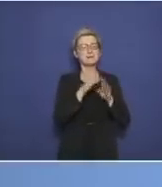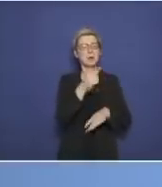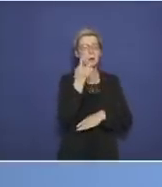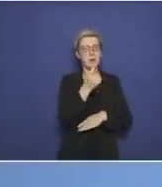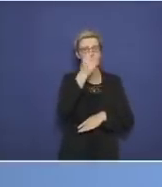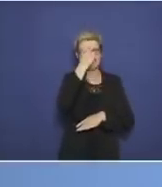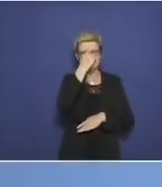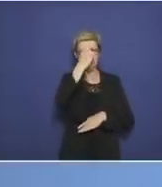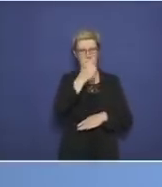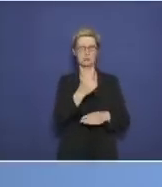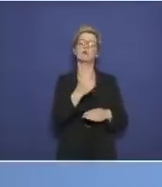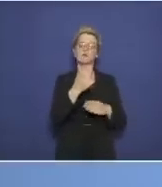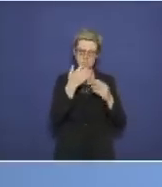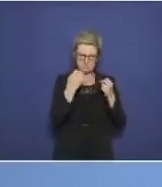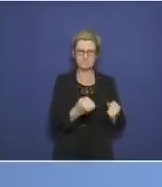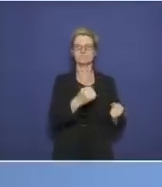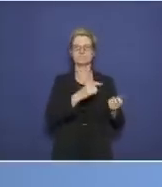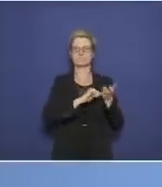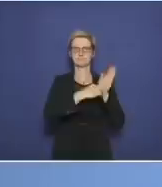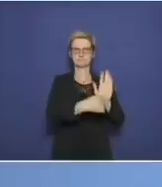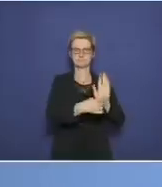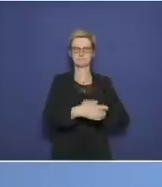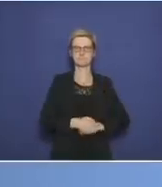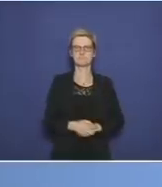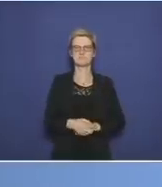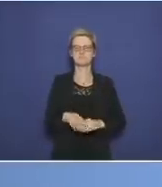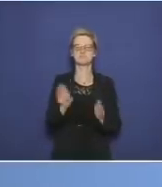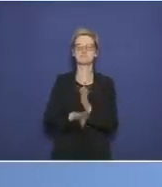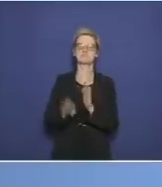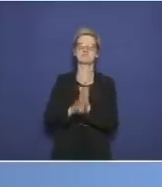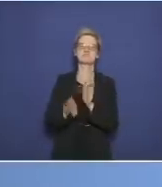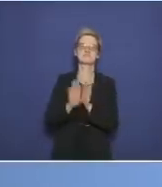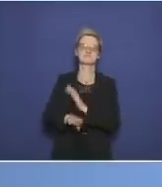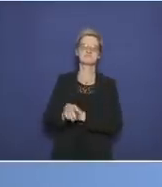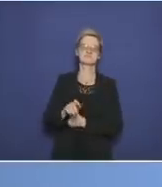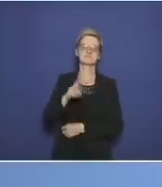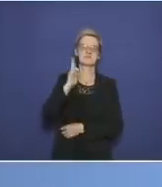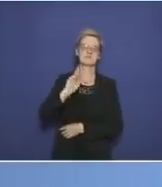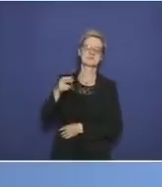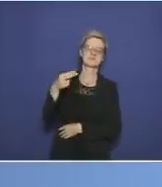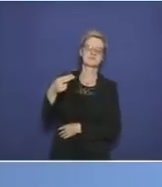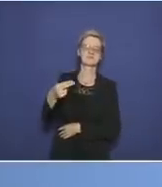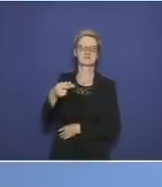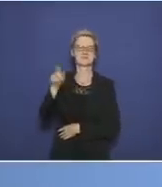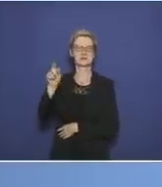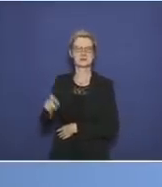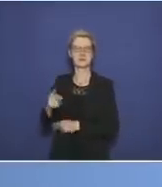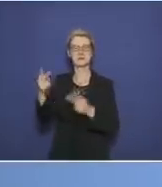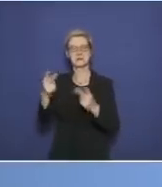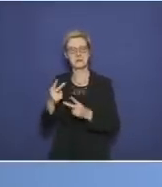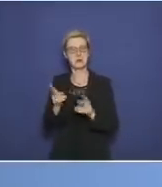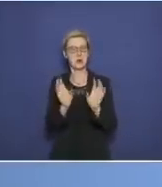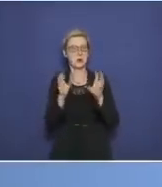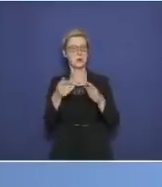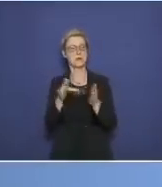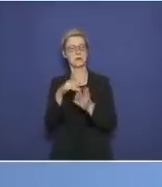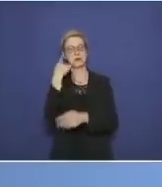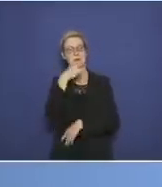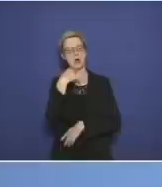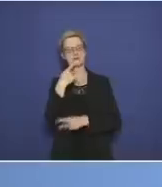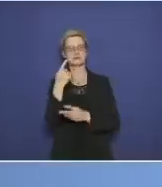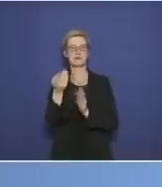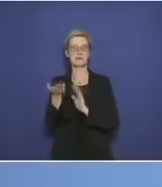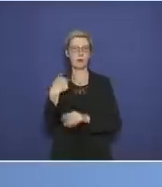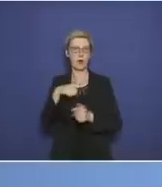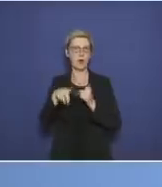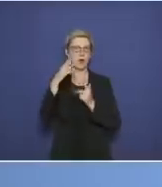des Ministeriums, und die ist sehr klar. Abwertende Äußerungen gegenüber Personen oder Personengruppen auf der Grundlage ihres Aussehens, ihrer